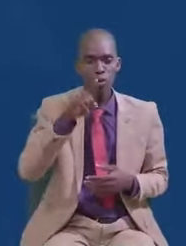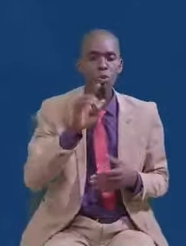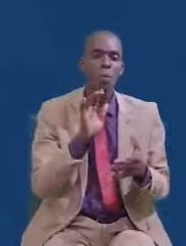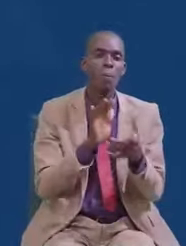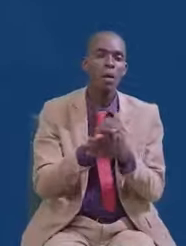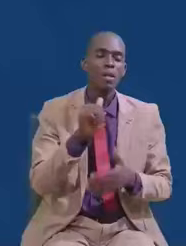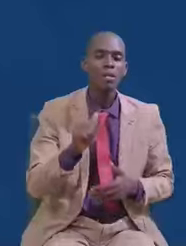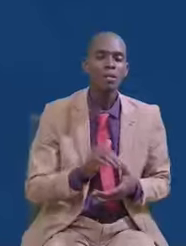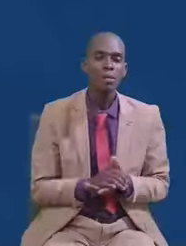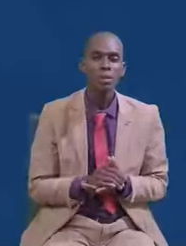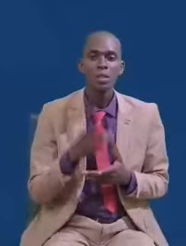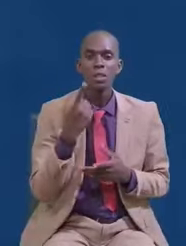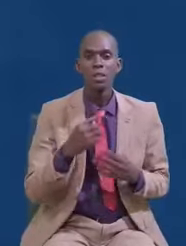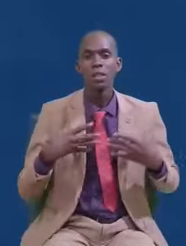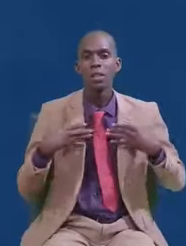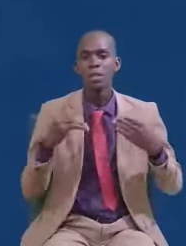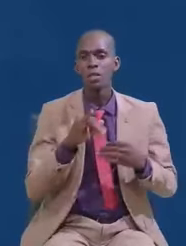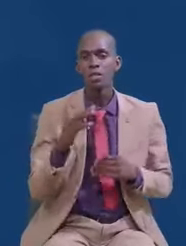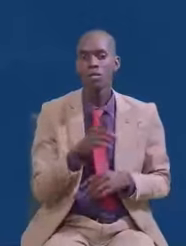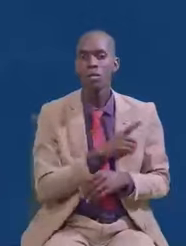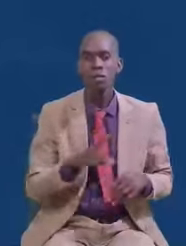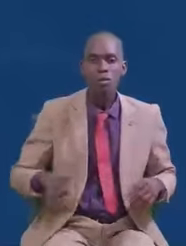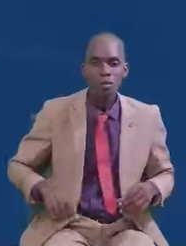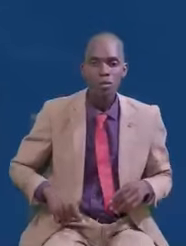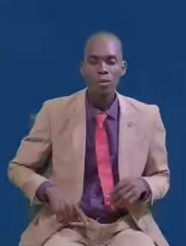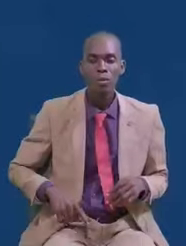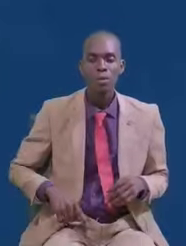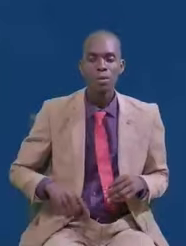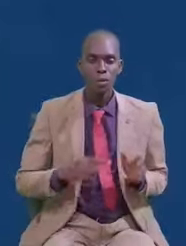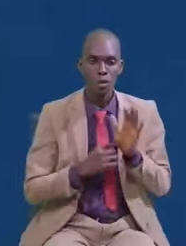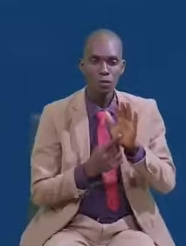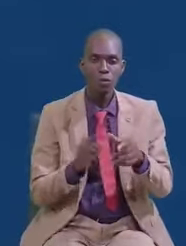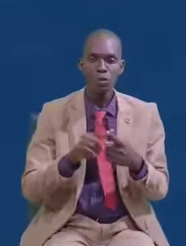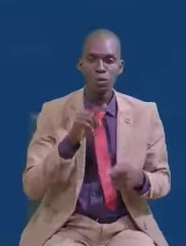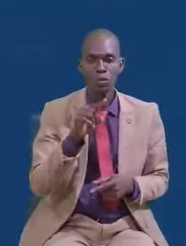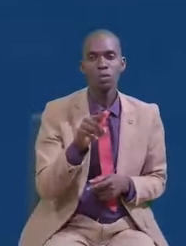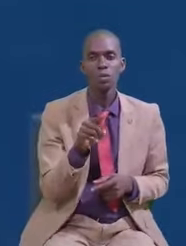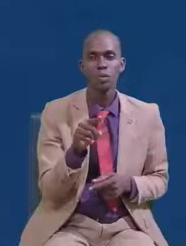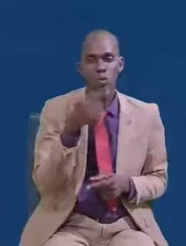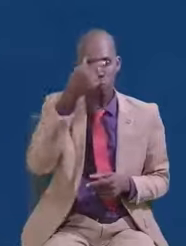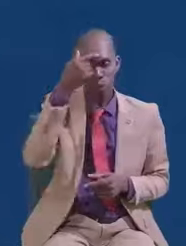La guérison du Seigneur vous sera révélée parce que vous croyez.